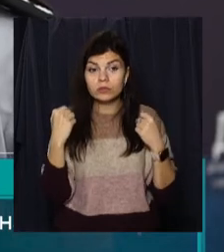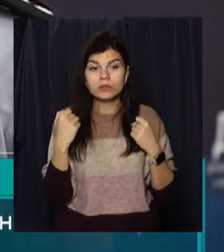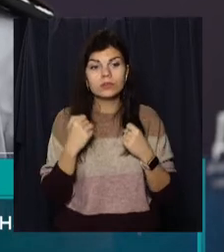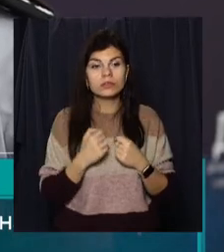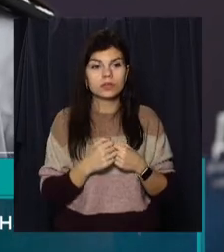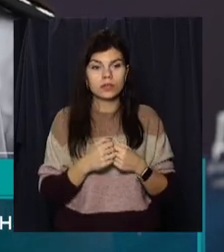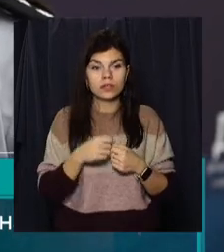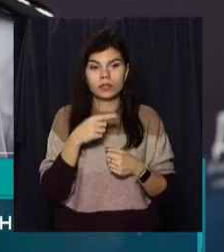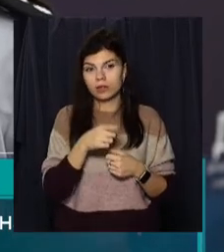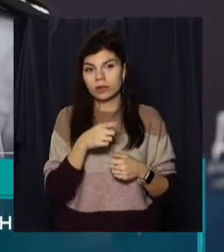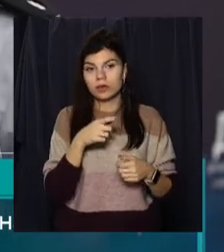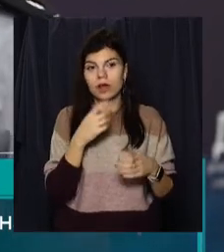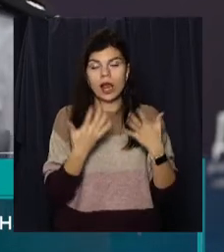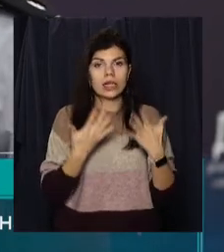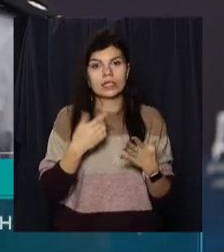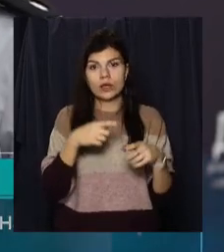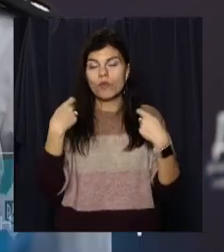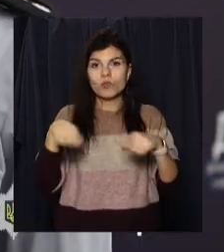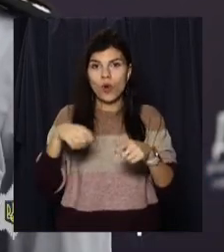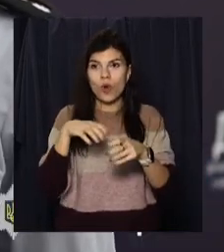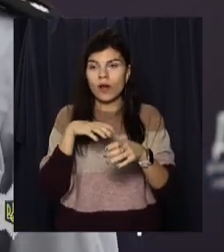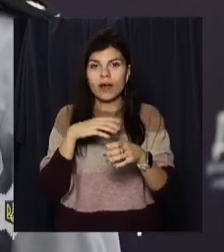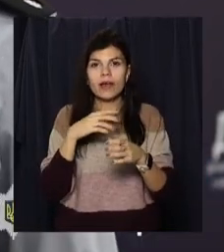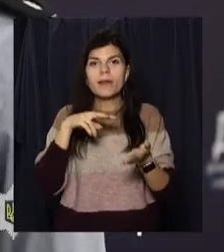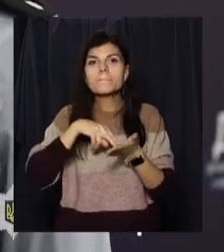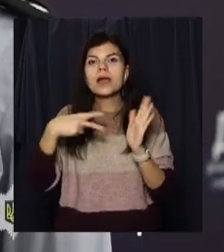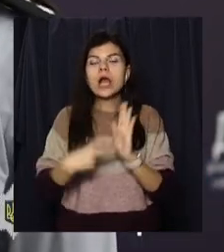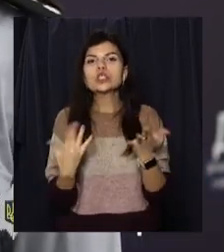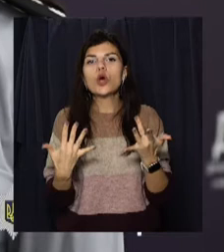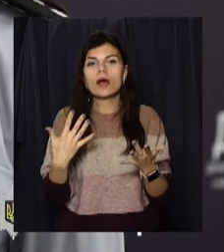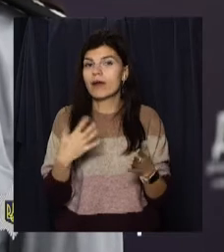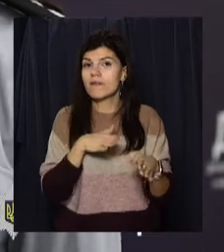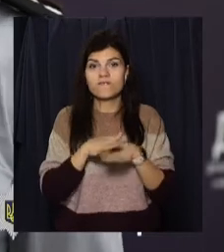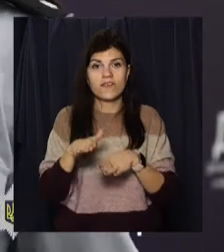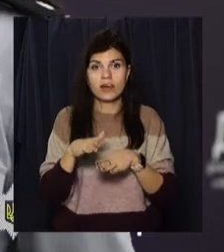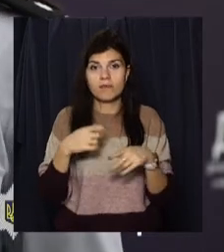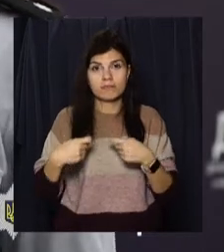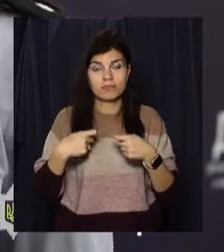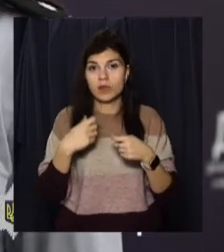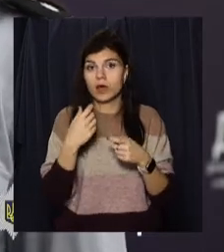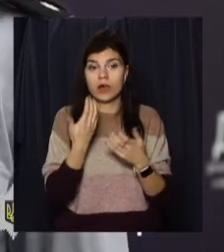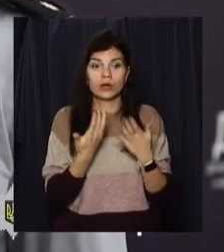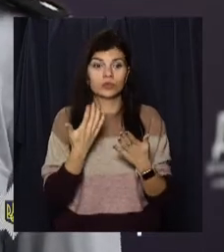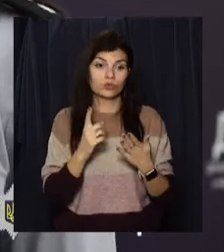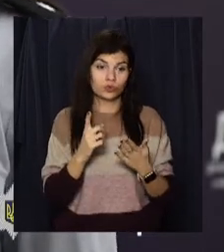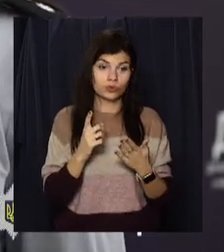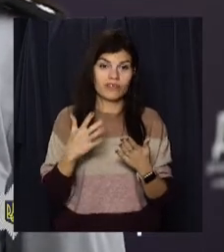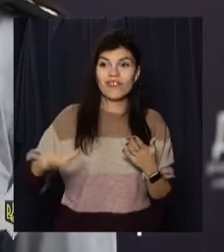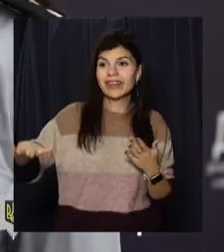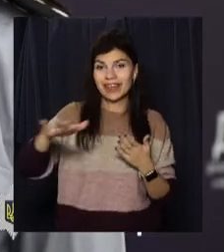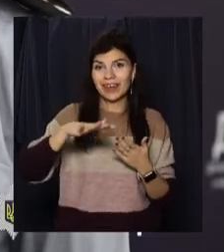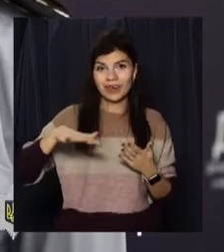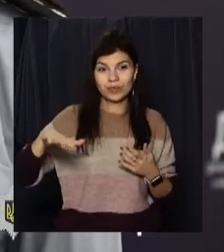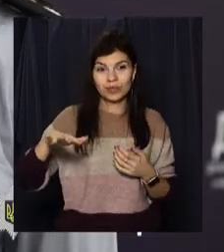разі невиконання збувачами нормативів із продажу психотропу або спроби сторонніх дилерів здійснити продаж заборонених речовин на їхній